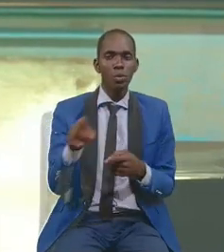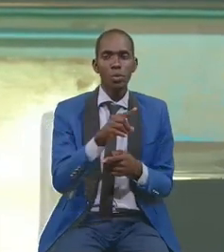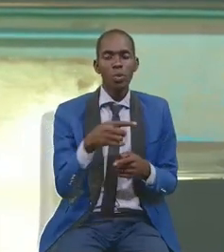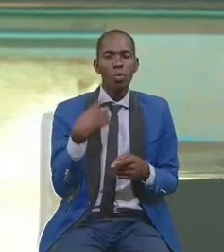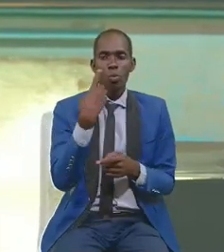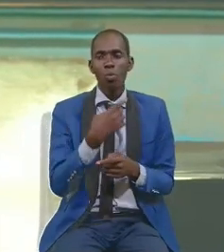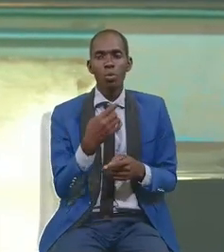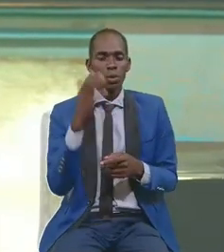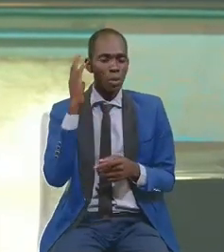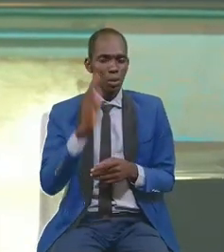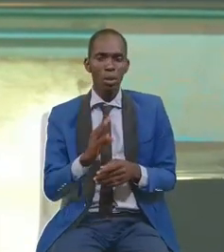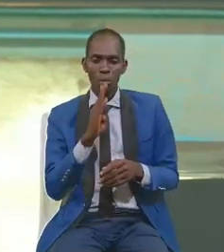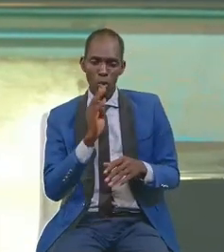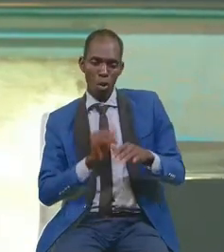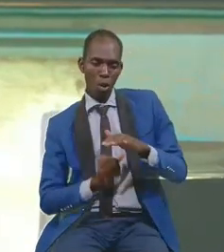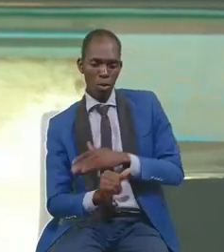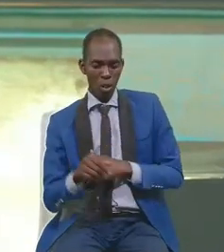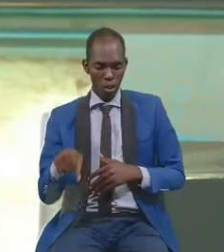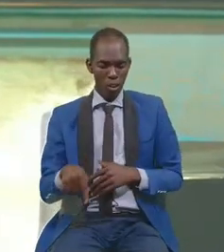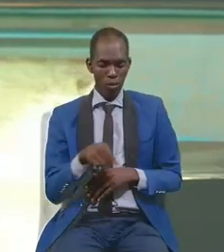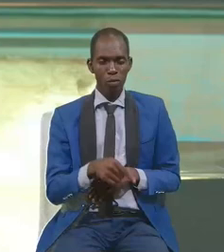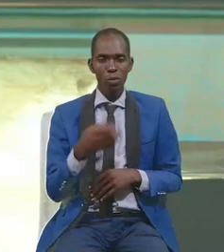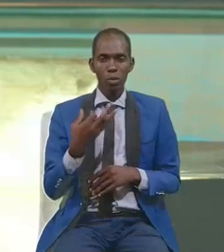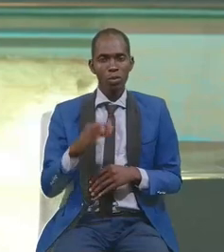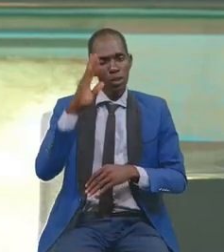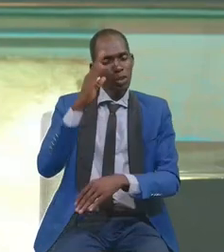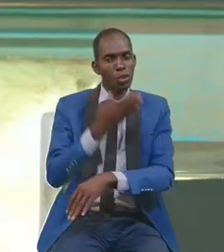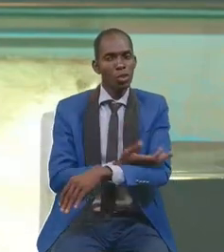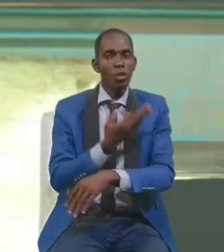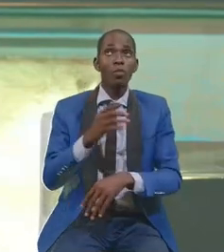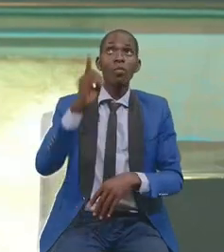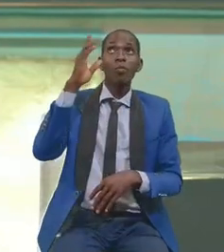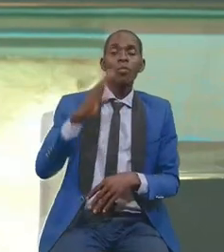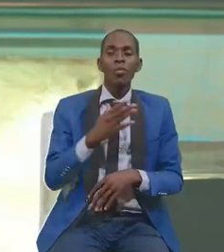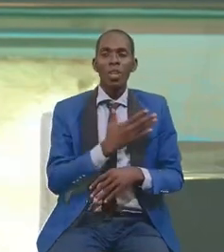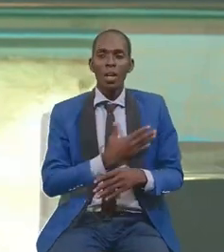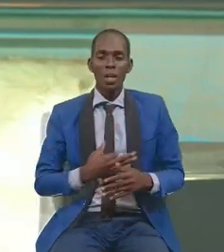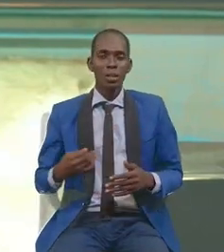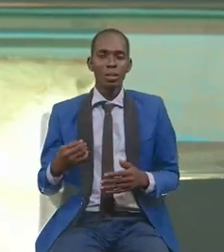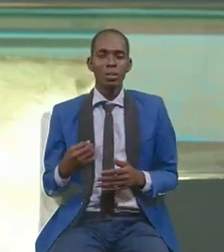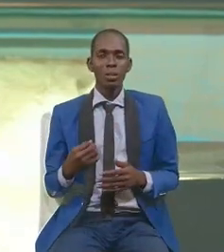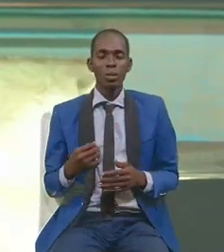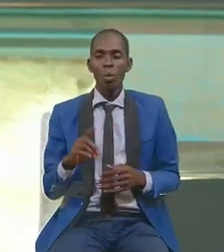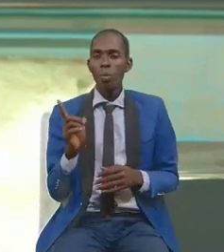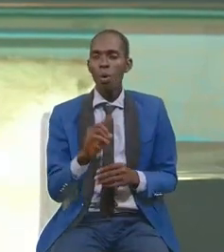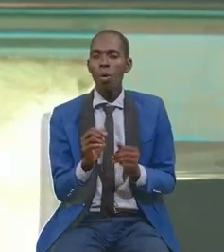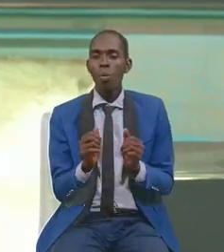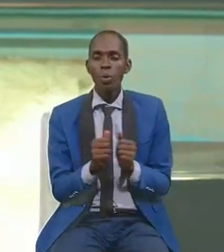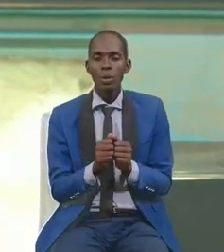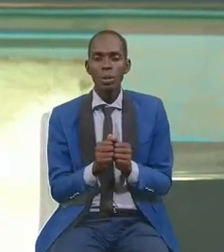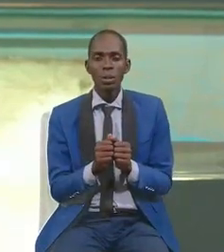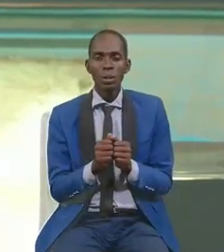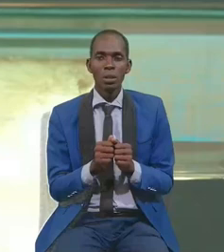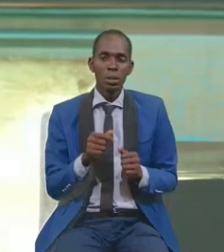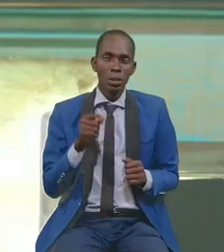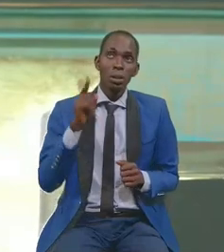Fils de Dieu, qui aura tenu pour profane le sang de l'Alliance par lequel il a été